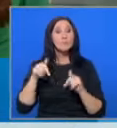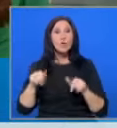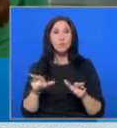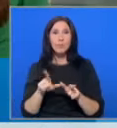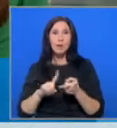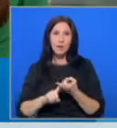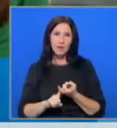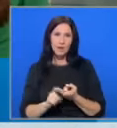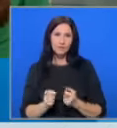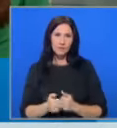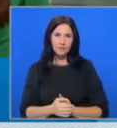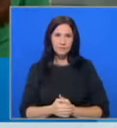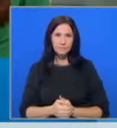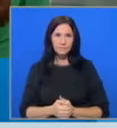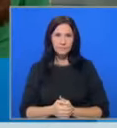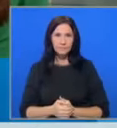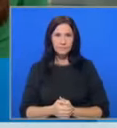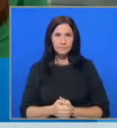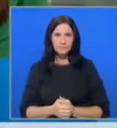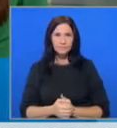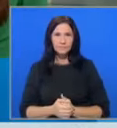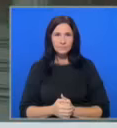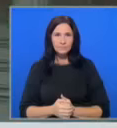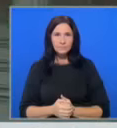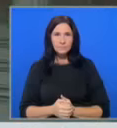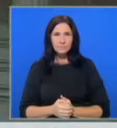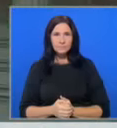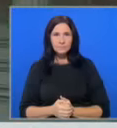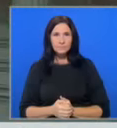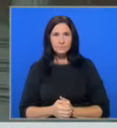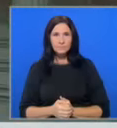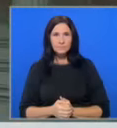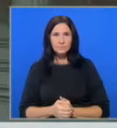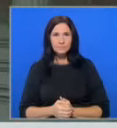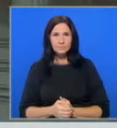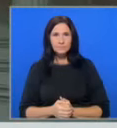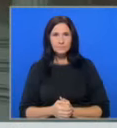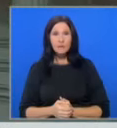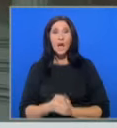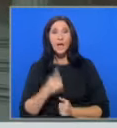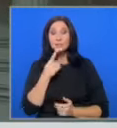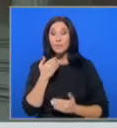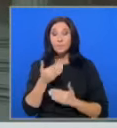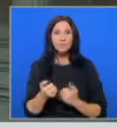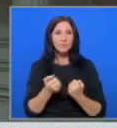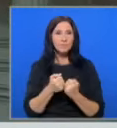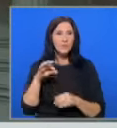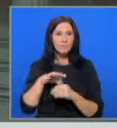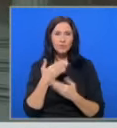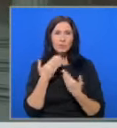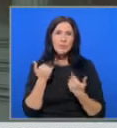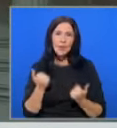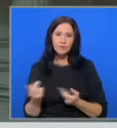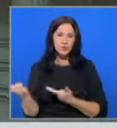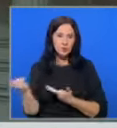от Милена Кирова. За предстоящия местен вод няма да